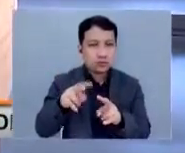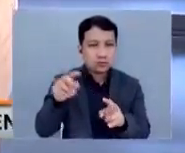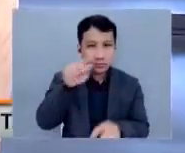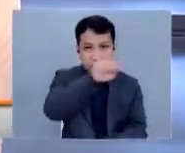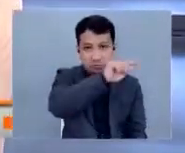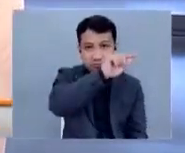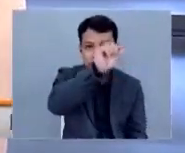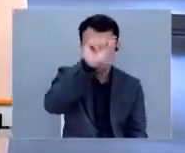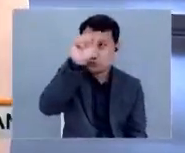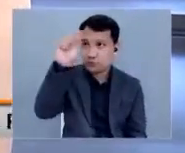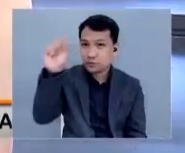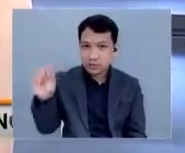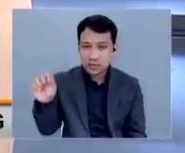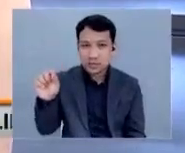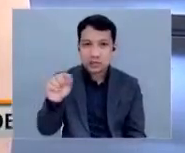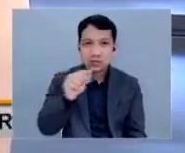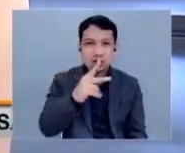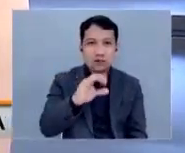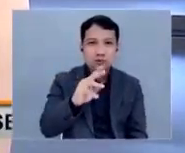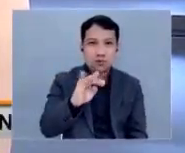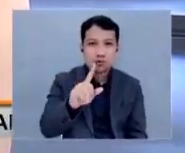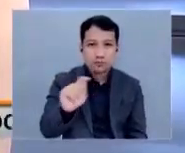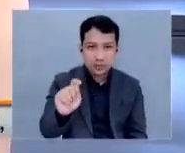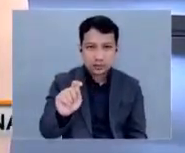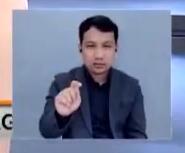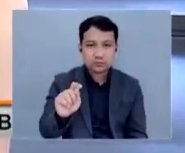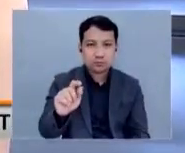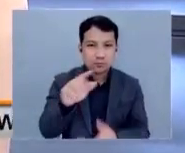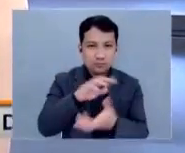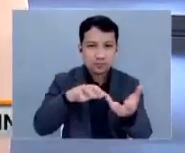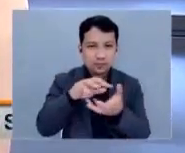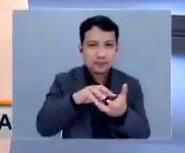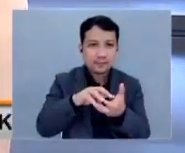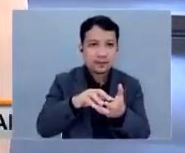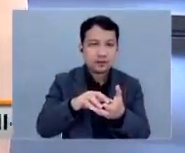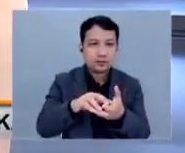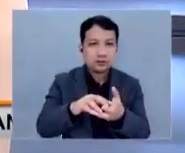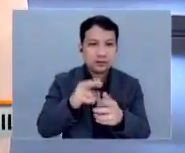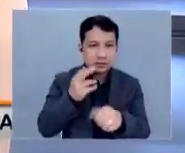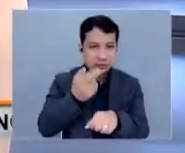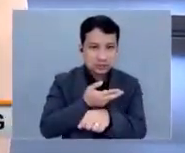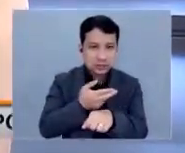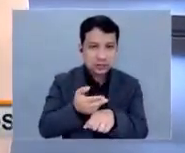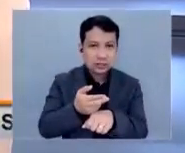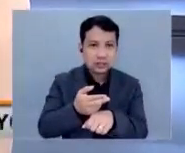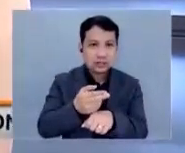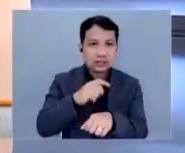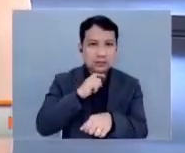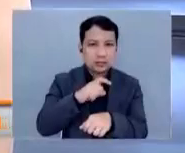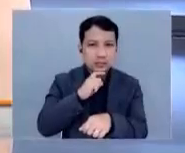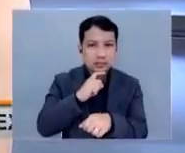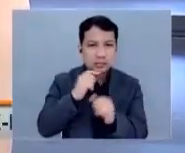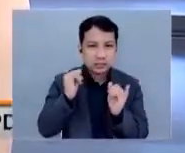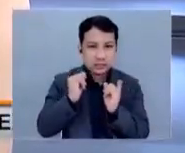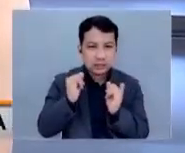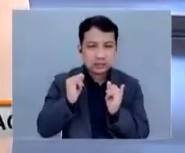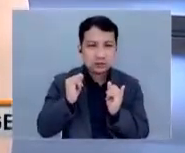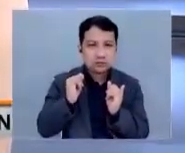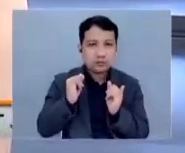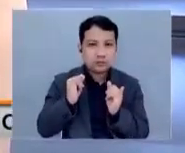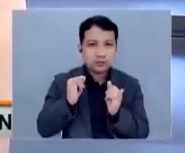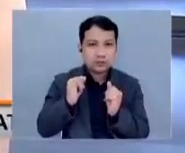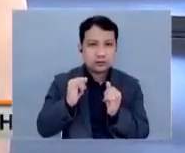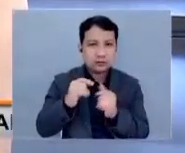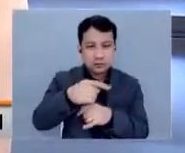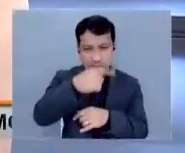mga kometa o comets ay ang mga namuong pinagsama-samang bato, metal, yelo na nababalutan ng mga itim